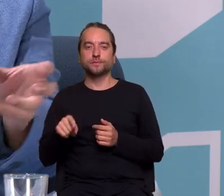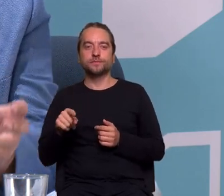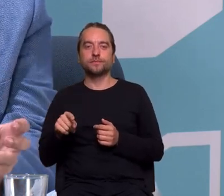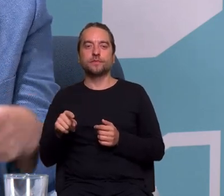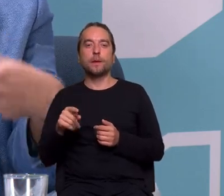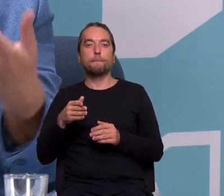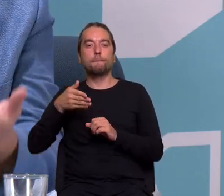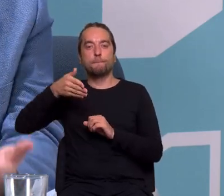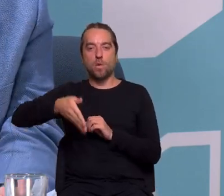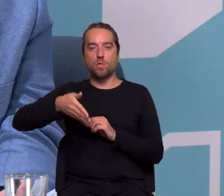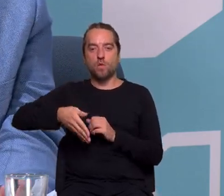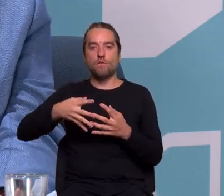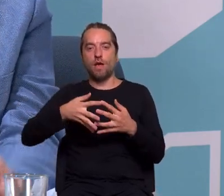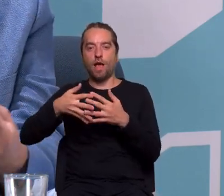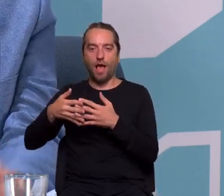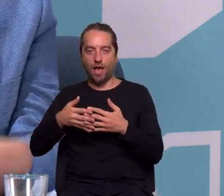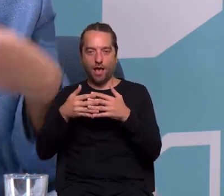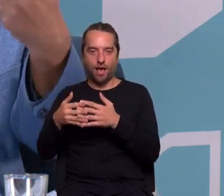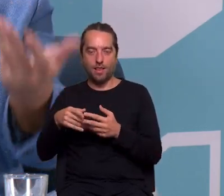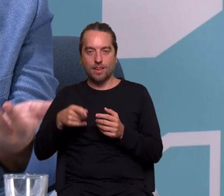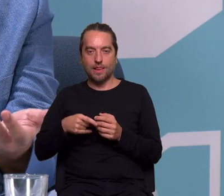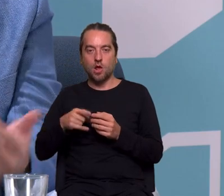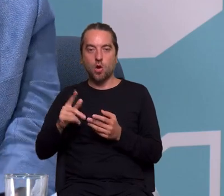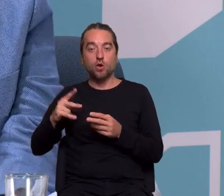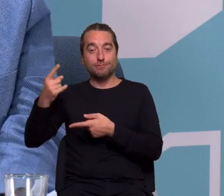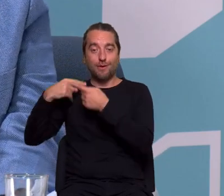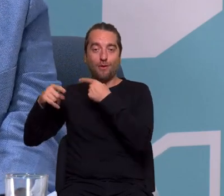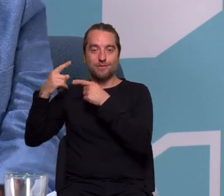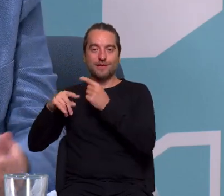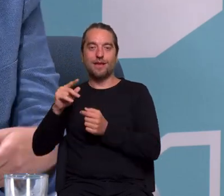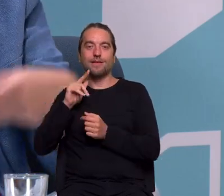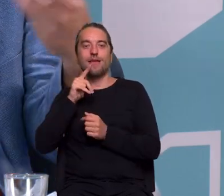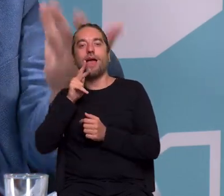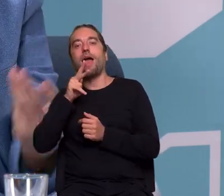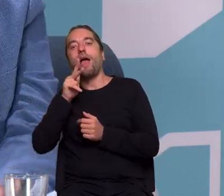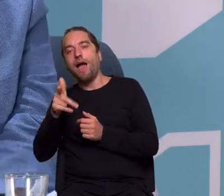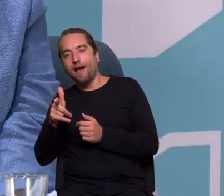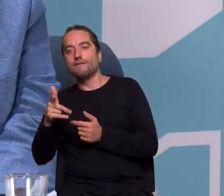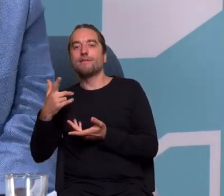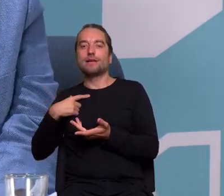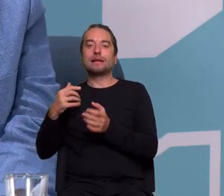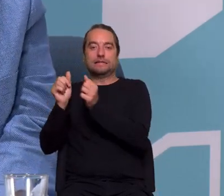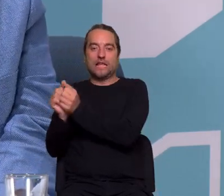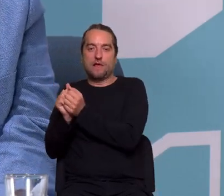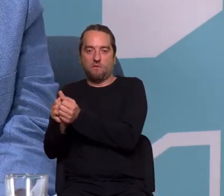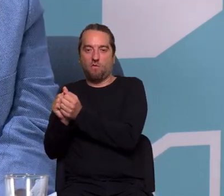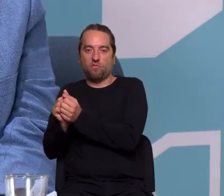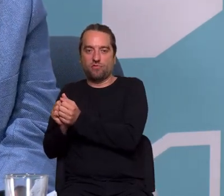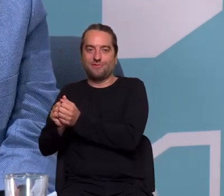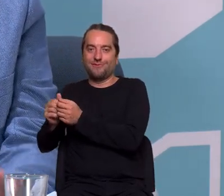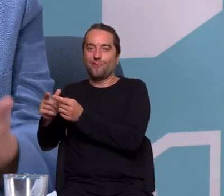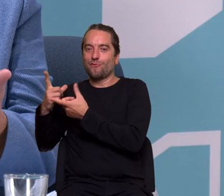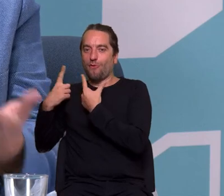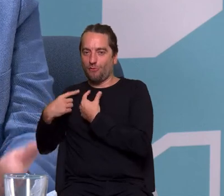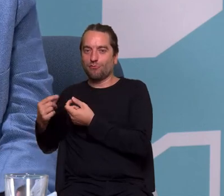przykład w południowych Stanach USA, zrodzoną z afrykańskich niewolników, czy potomków afrykańskich niewolników, których jedyna